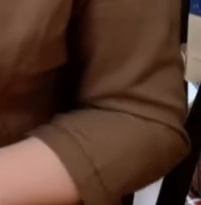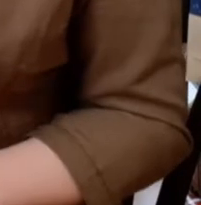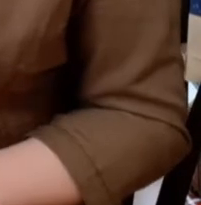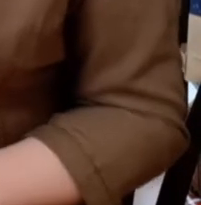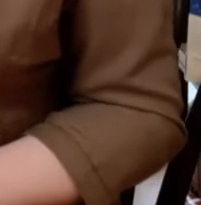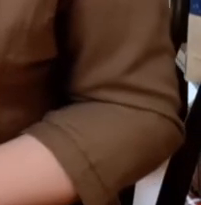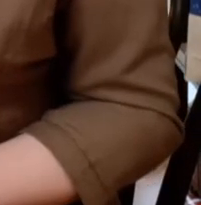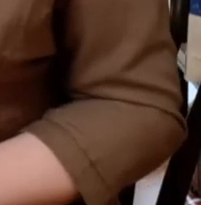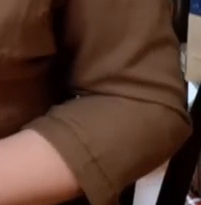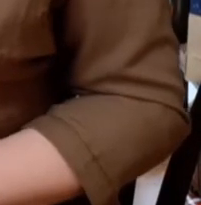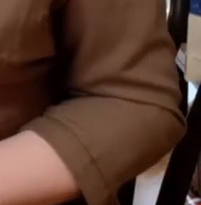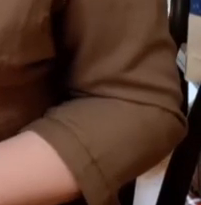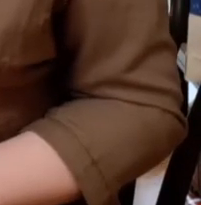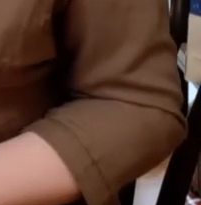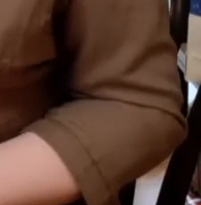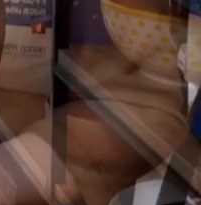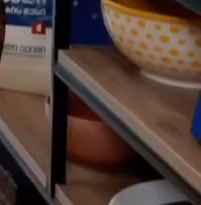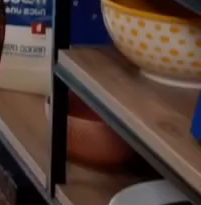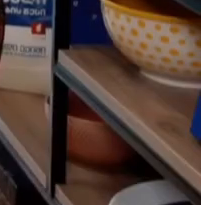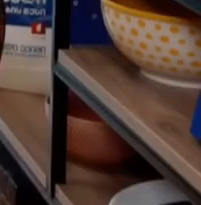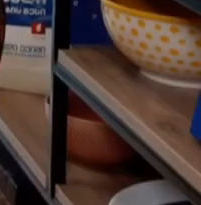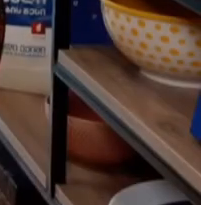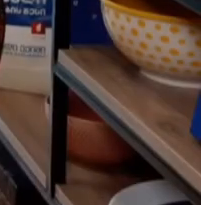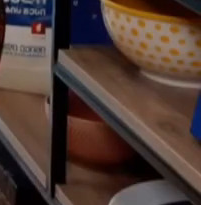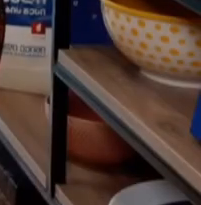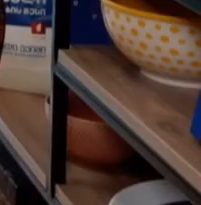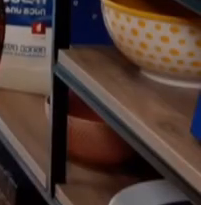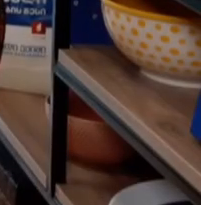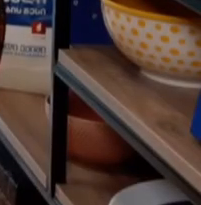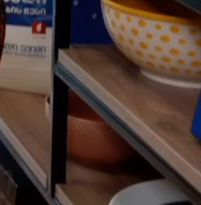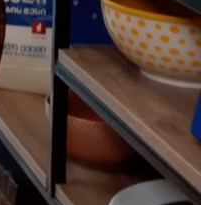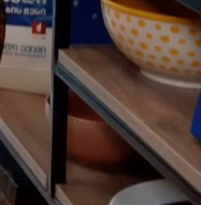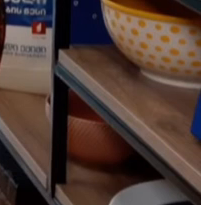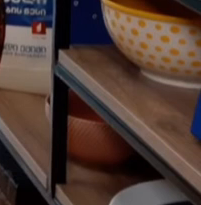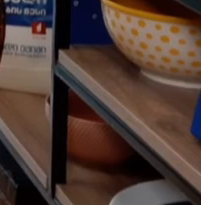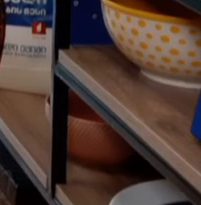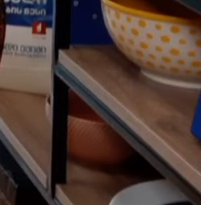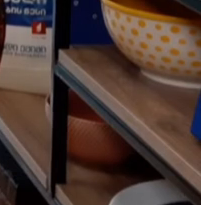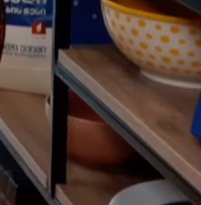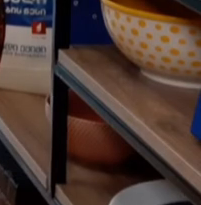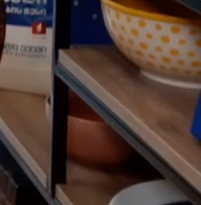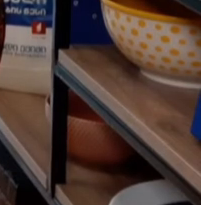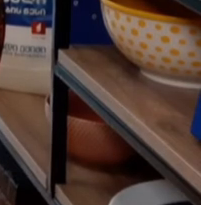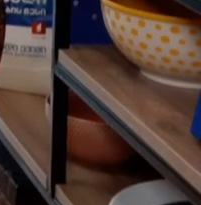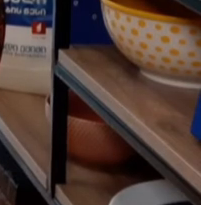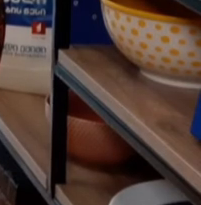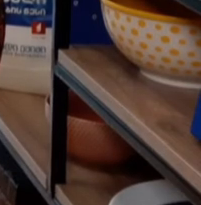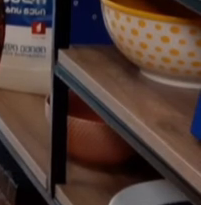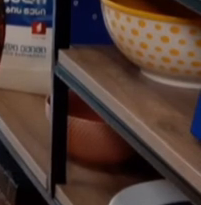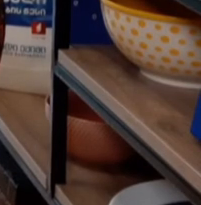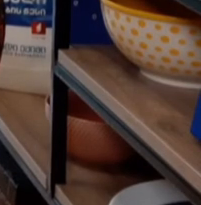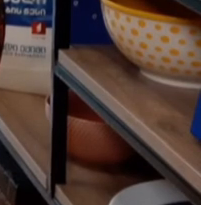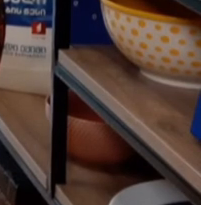ჩვენ საზოგადოებას, ასე მოხდა მთლიანად მსოფლიოში. თქვენ წარმოიდგინეთ, ჩვენი გადაცემის ფორმატიც კი მოკლე პერიოდის განმავლობაში